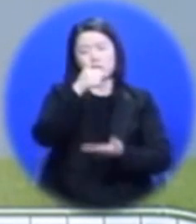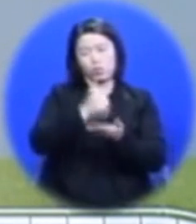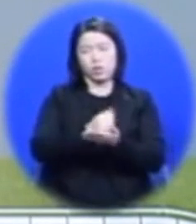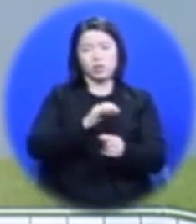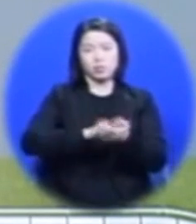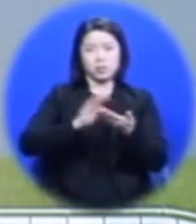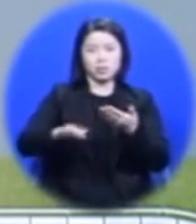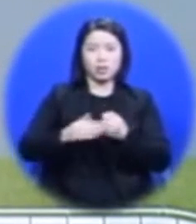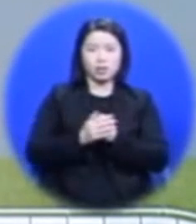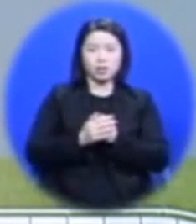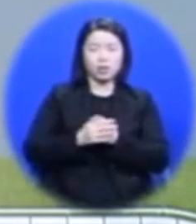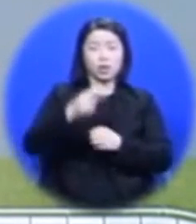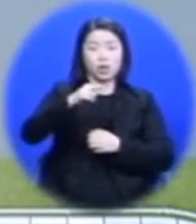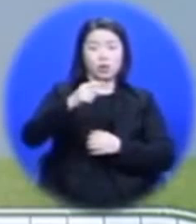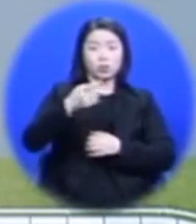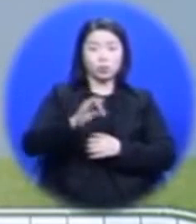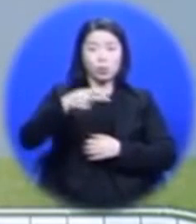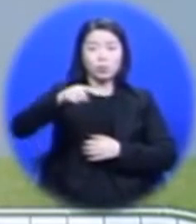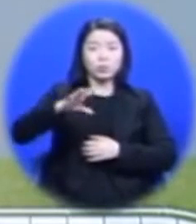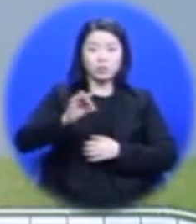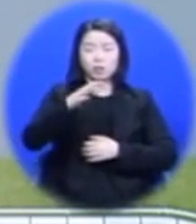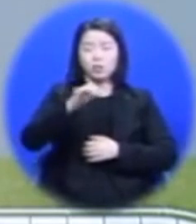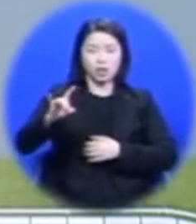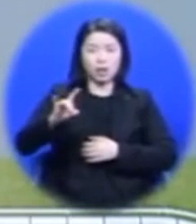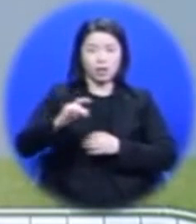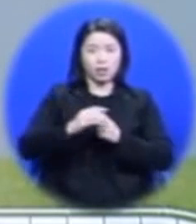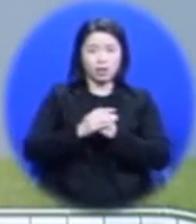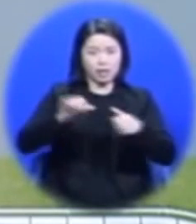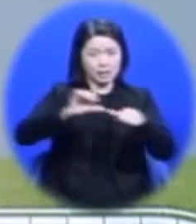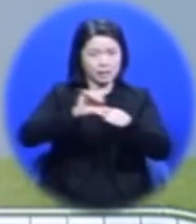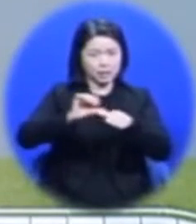동성애, 우리나라가 아마 홍역을 앓을 겁니다.